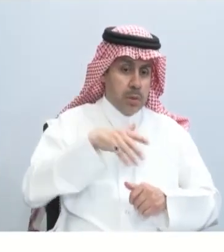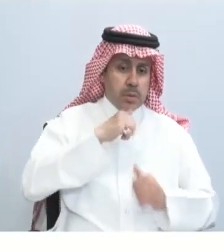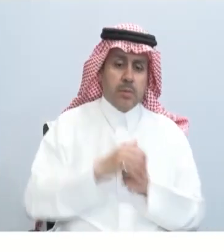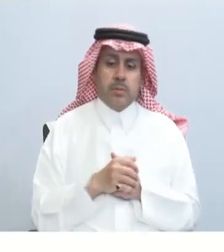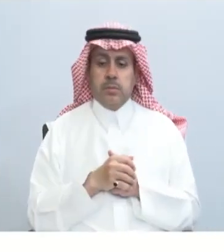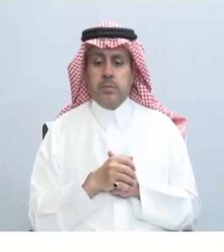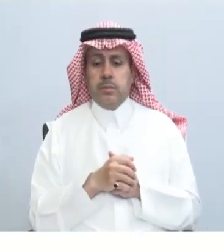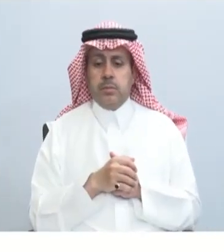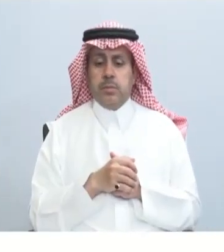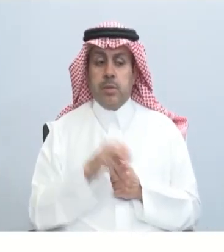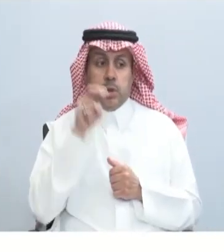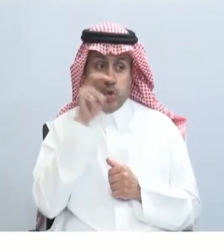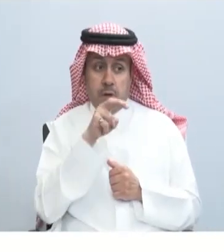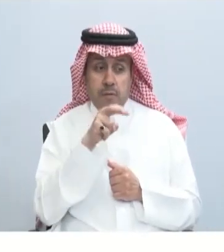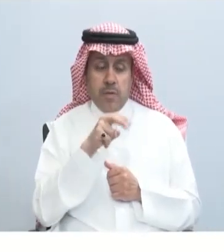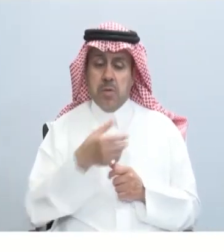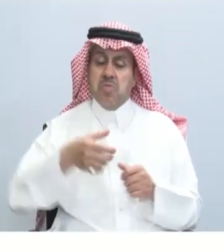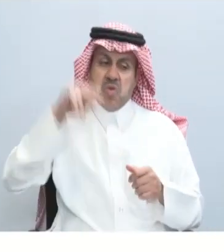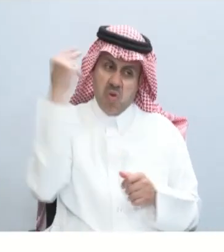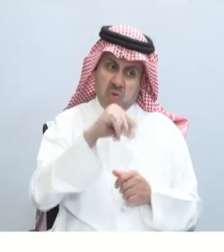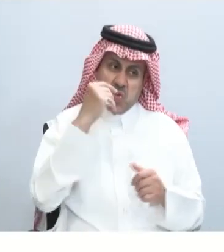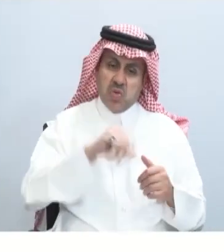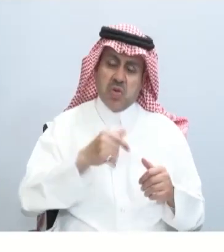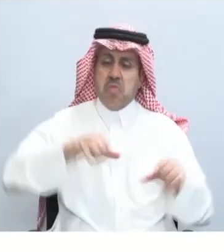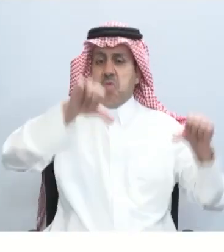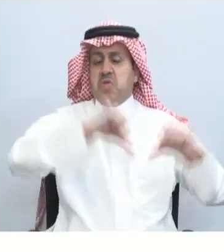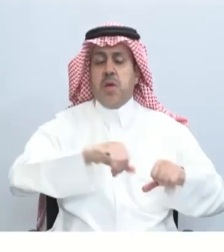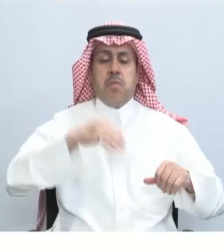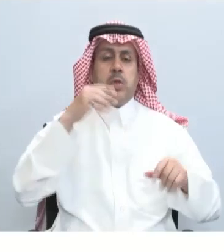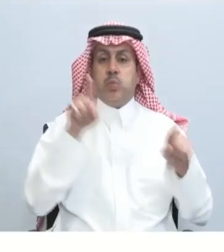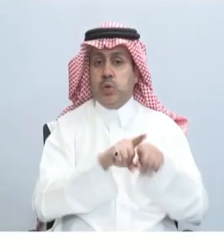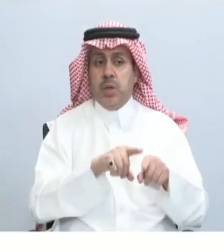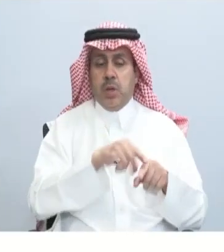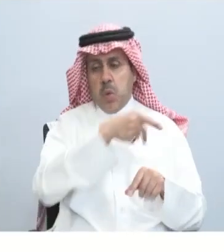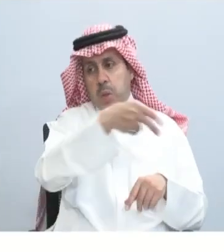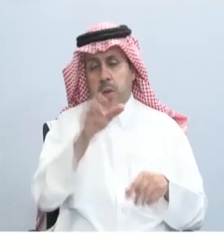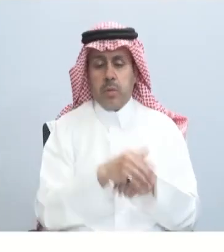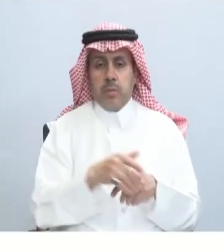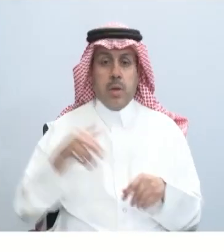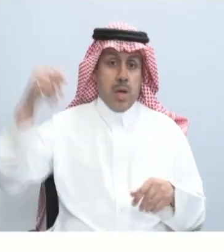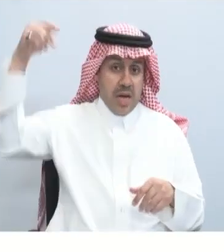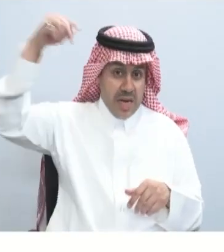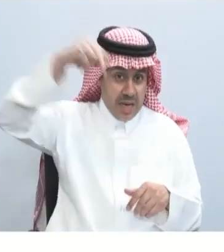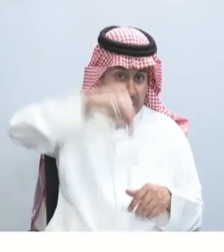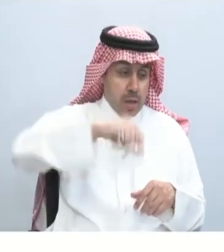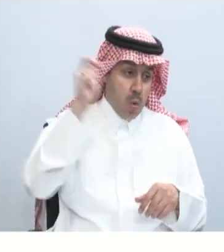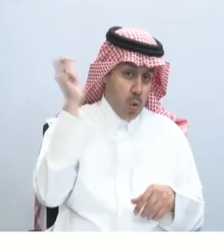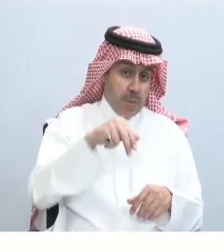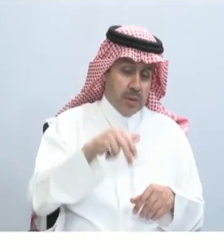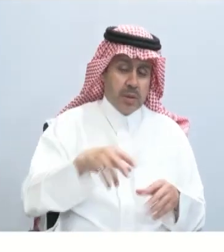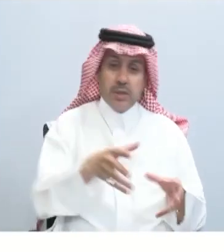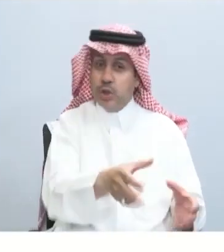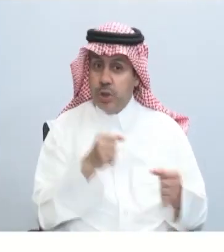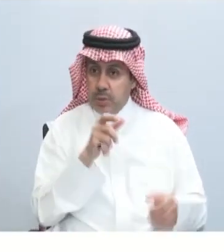بالنزول عندما راوا انهزام جيش قريش نزلوا الى الارض المعركه لجمع الغنائم ظنا